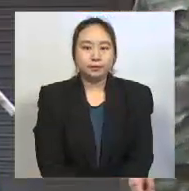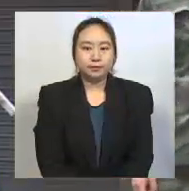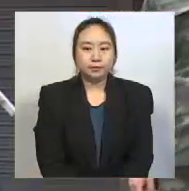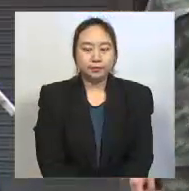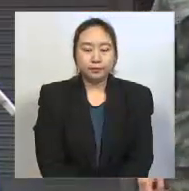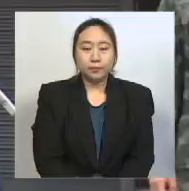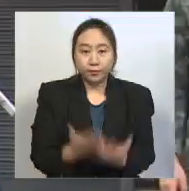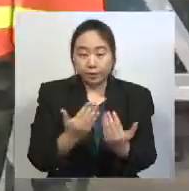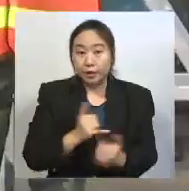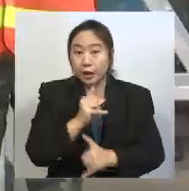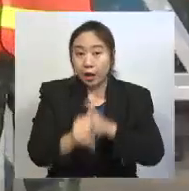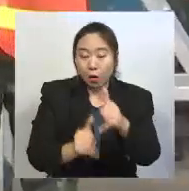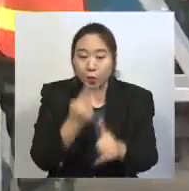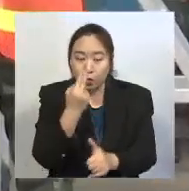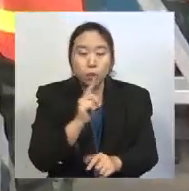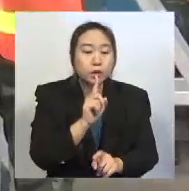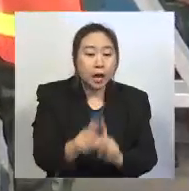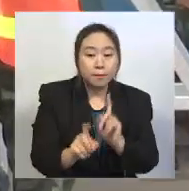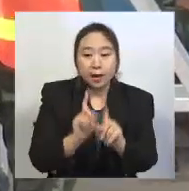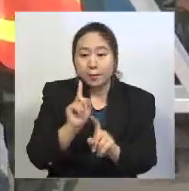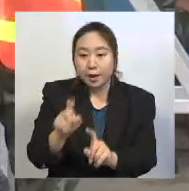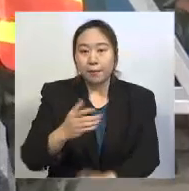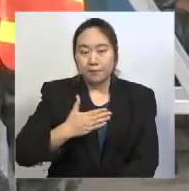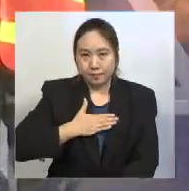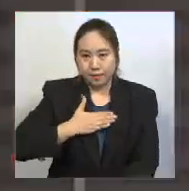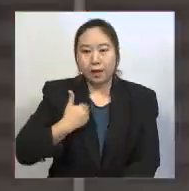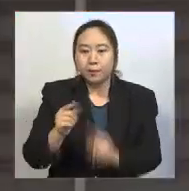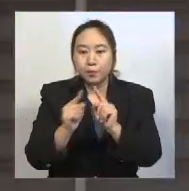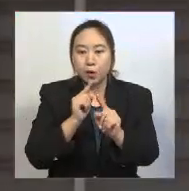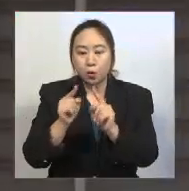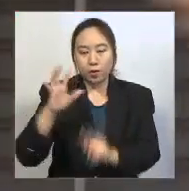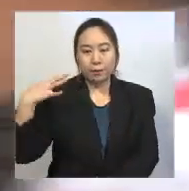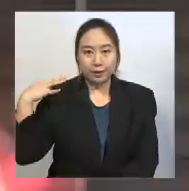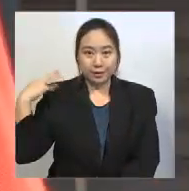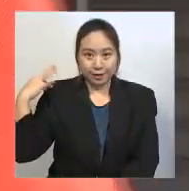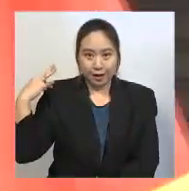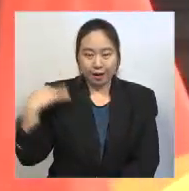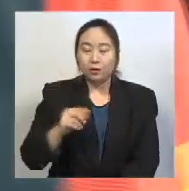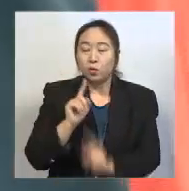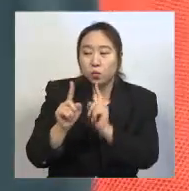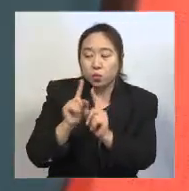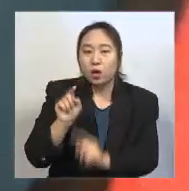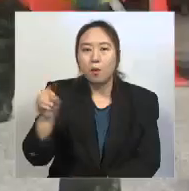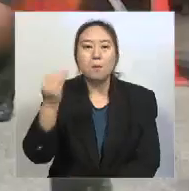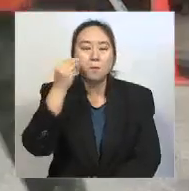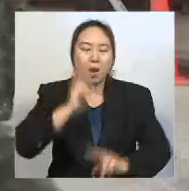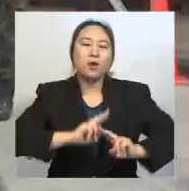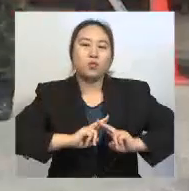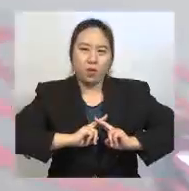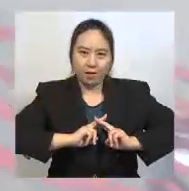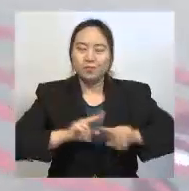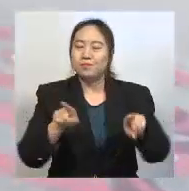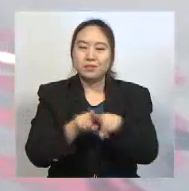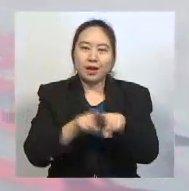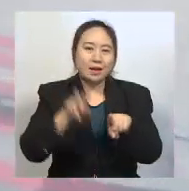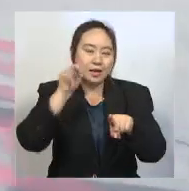แล้วก็จากการลงพื้นที่สอบถามนะคะหนุ่ยได้มีการไปพูดคุยกับจิตอาสาบางคนนะคะก็บอกว่าบ้านตัวเองนั้นก็เกิดน้ำท่วม